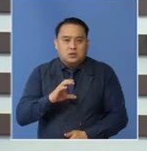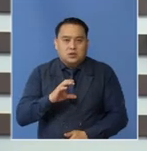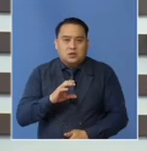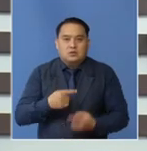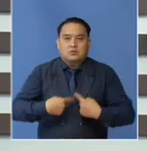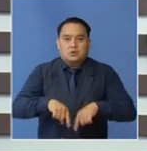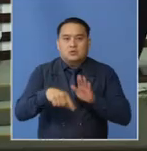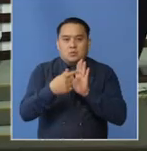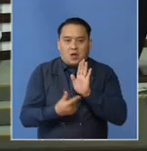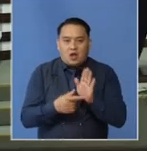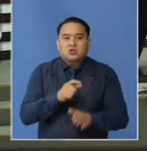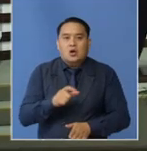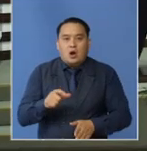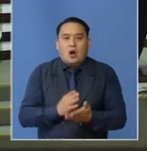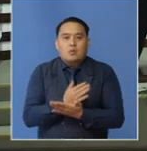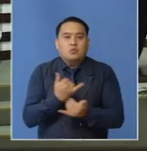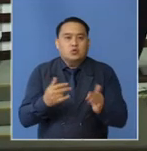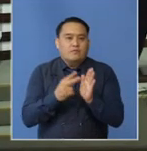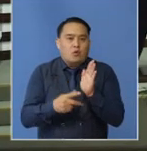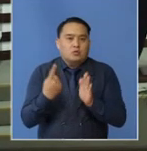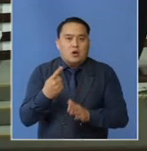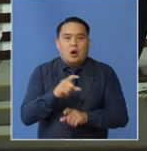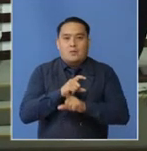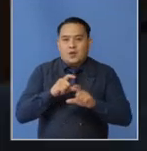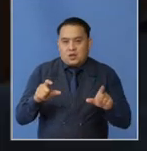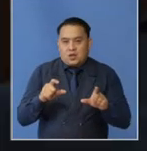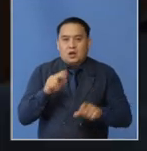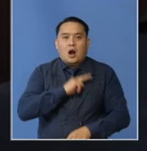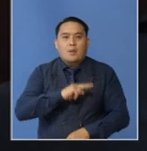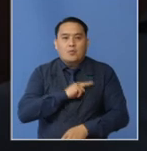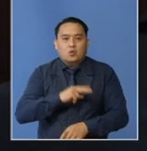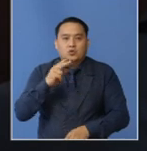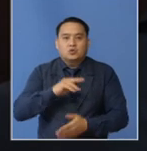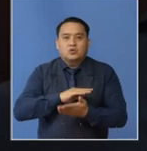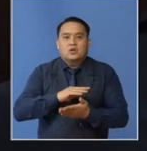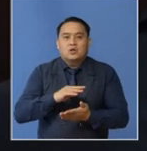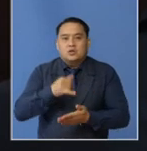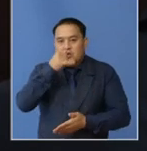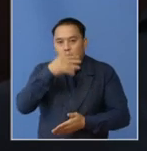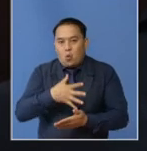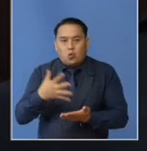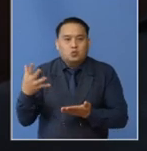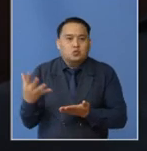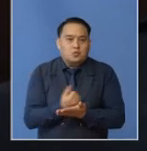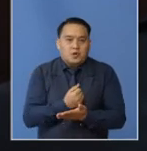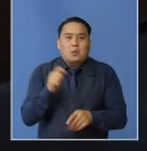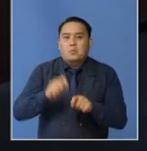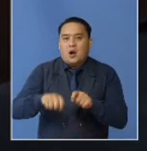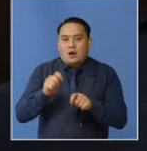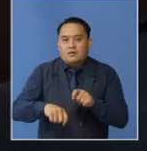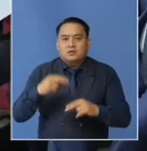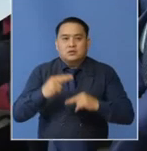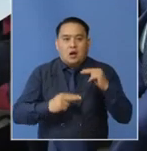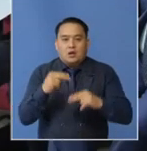штате всего в 17 человек обслуживает 81 объект. Работники чисто физически не успевают проверить все